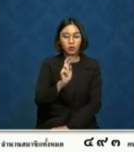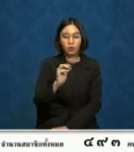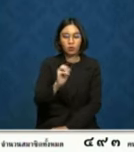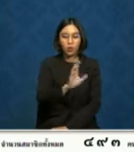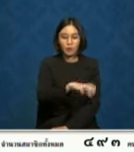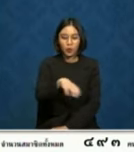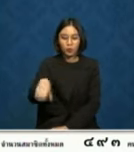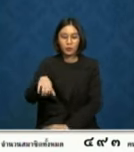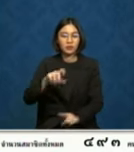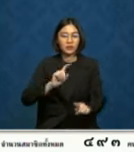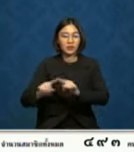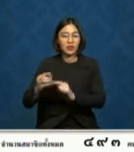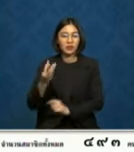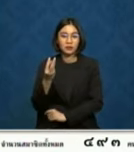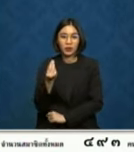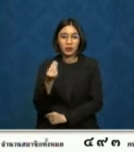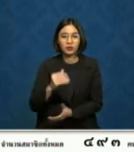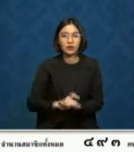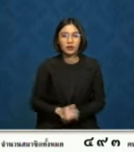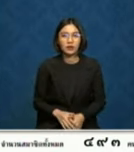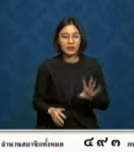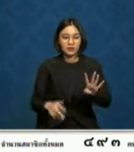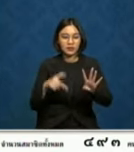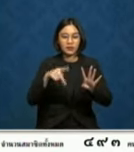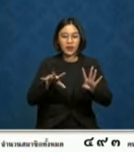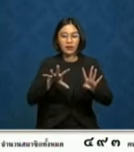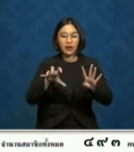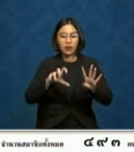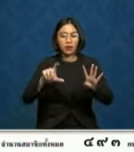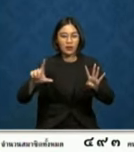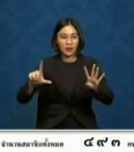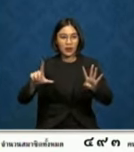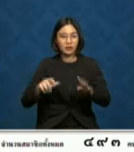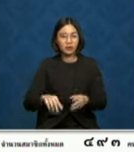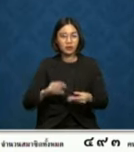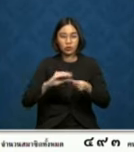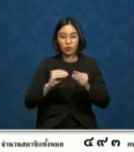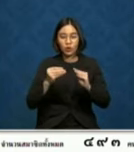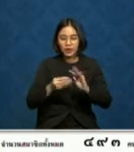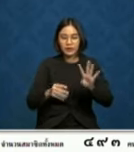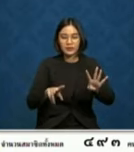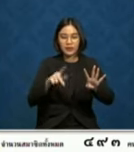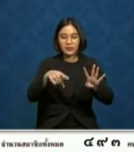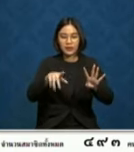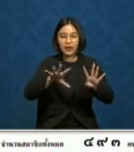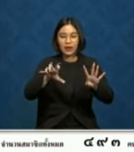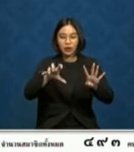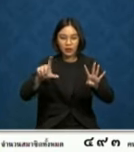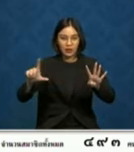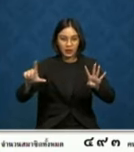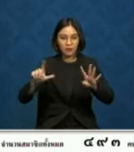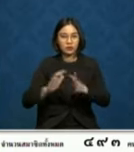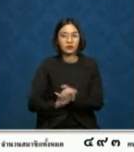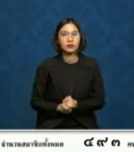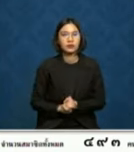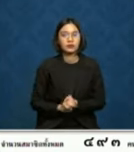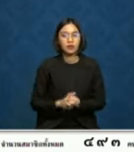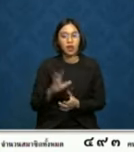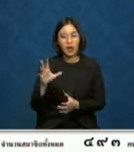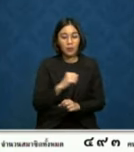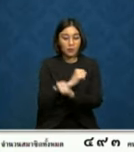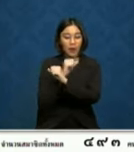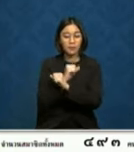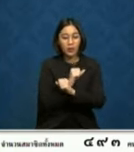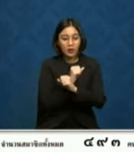กระทรวงนี้นะครับอยู่ที่ 4,500ล้านครับตีตัวเลขกลมๆ 4,500ล้านท่านเอาไปป้องกัน